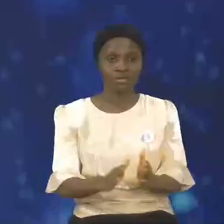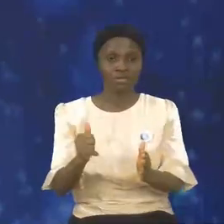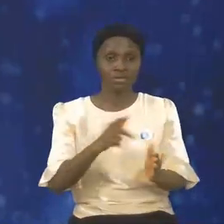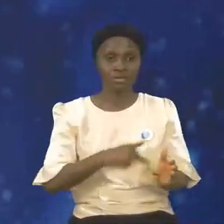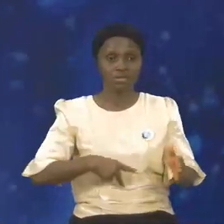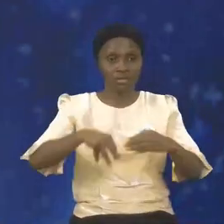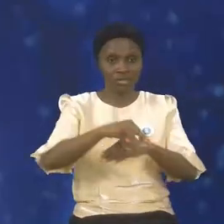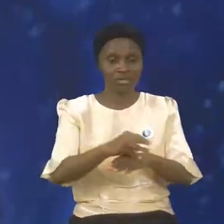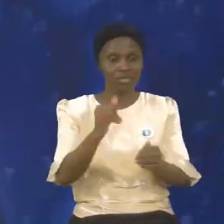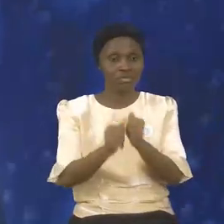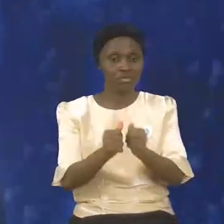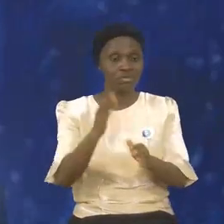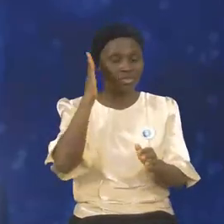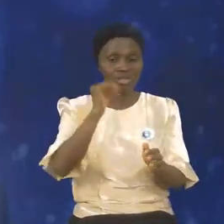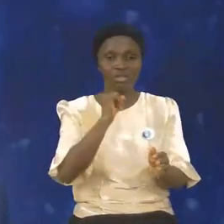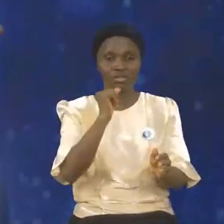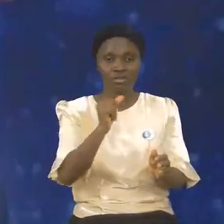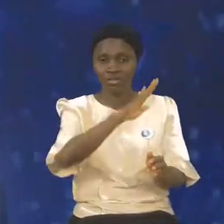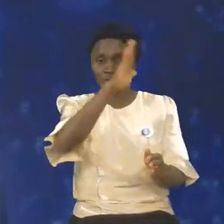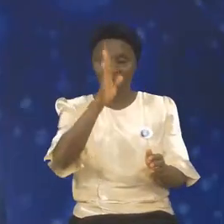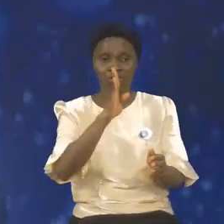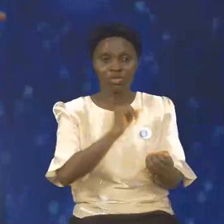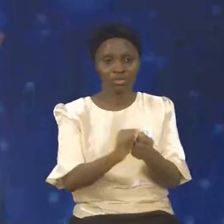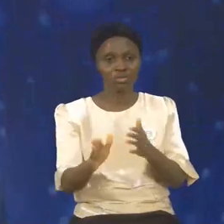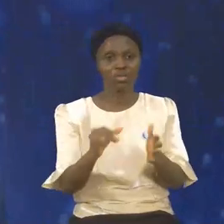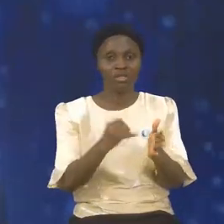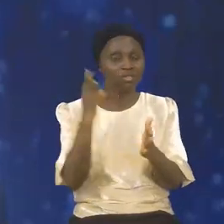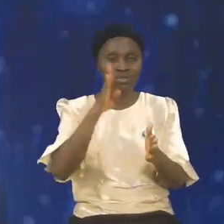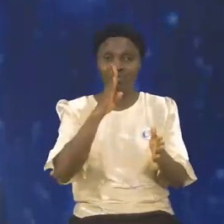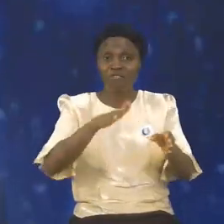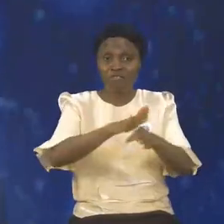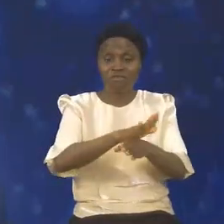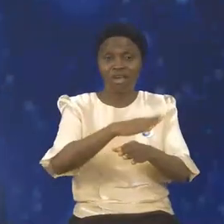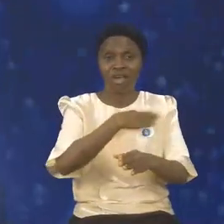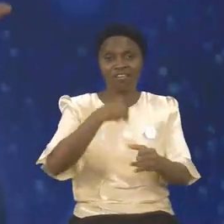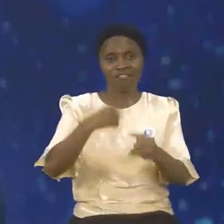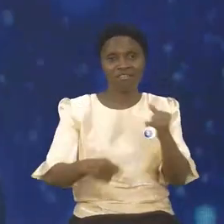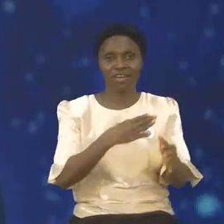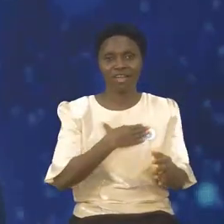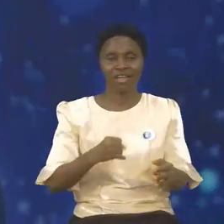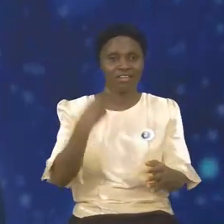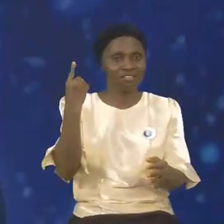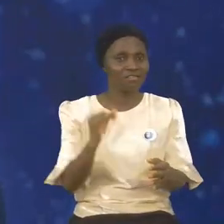royaume qui ne sera jamais détruit et qui ce sera